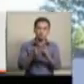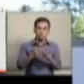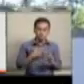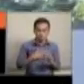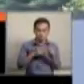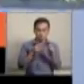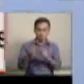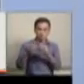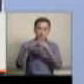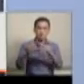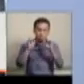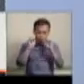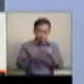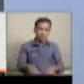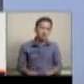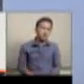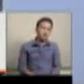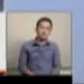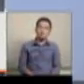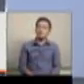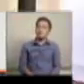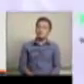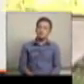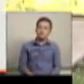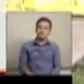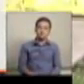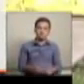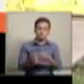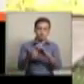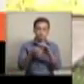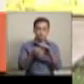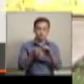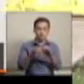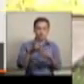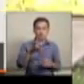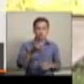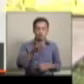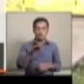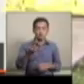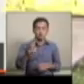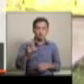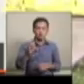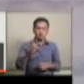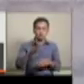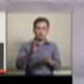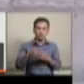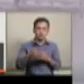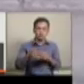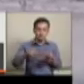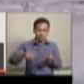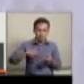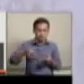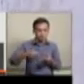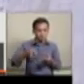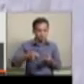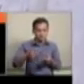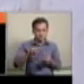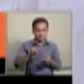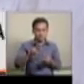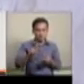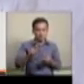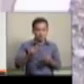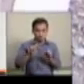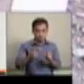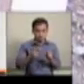maglipat bahay, pwede rin. So yung mga connection kasi ng waffle box usually is bolted and nut lang. So kung